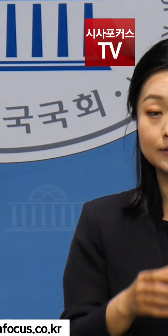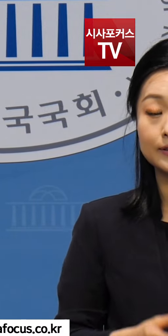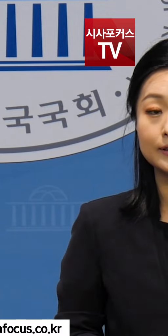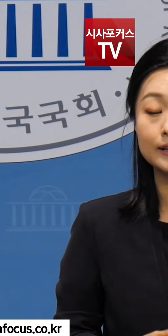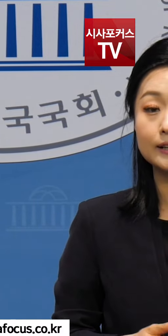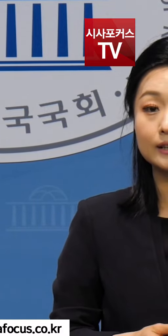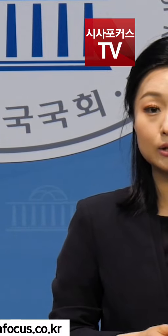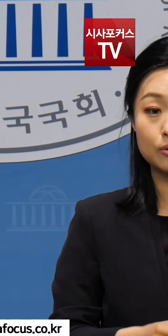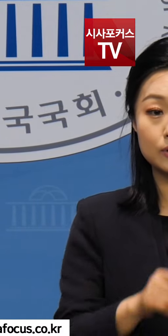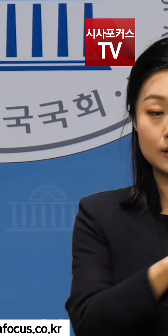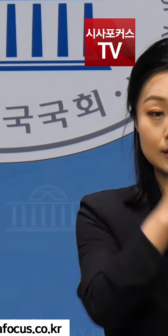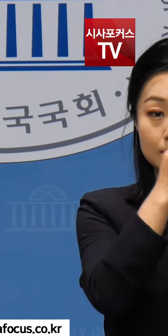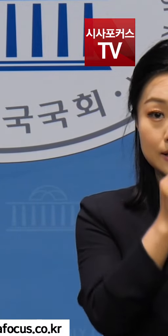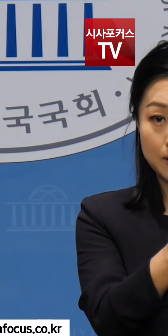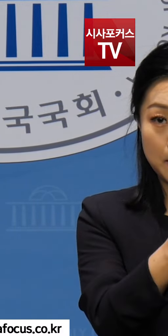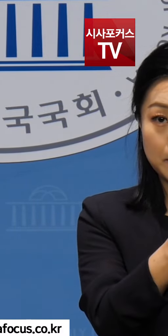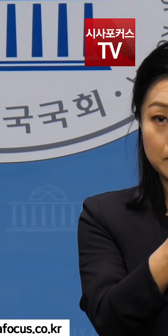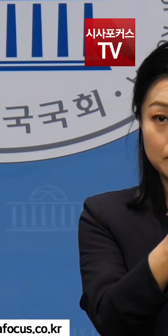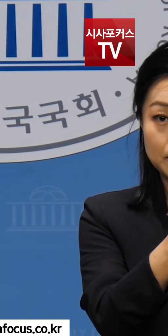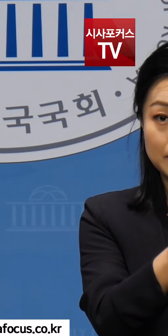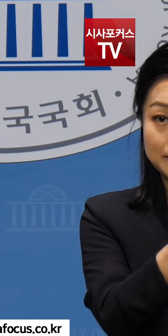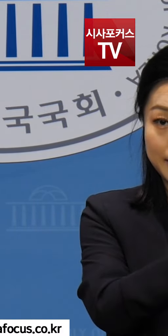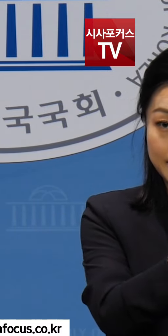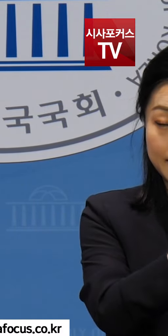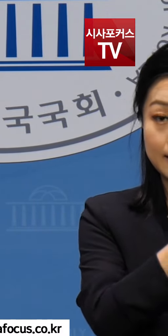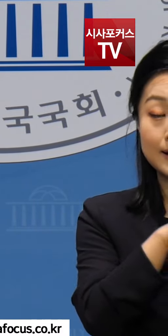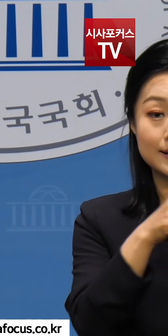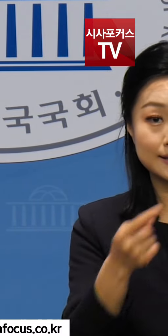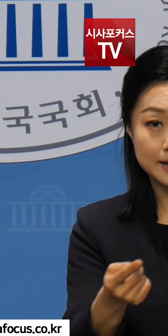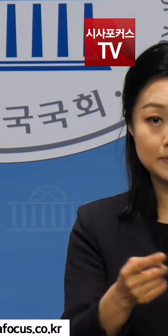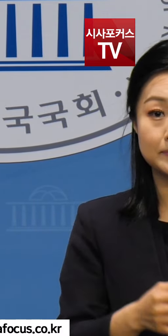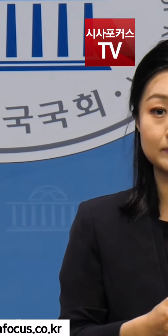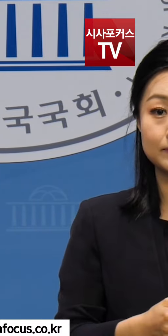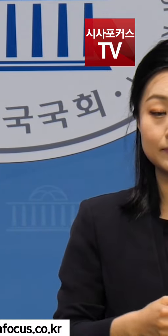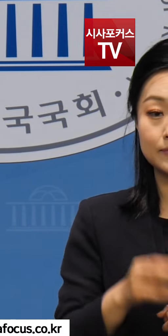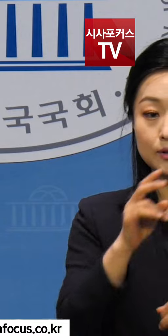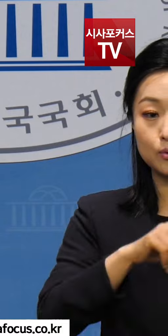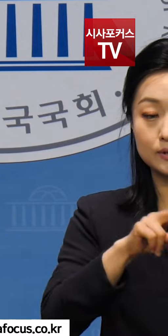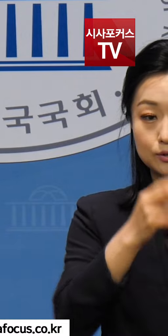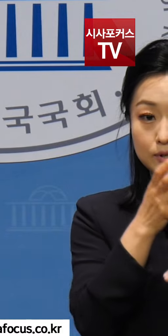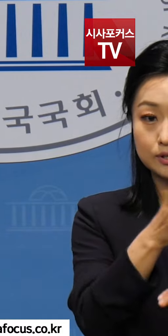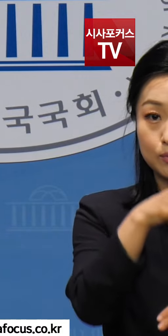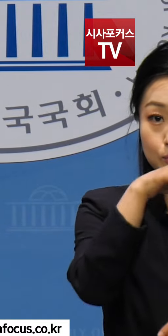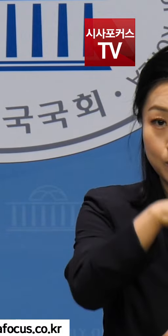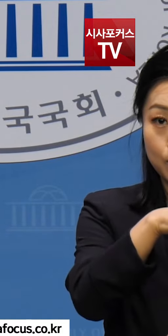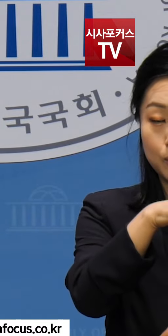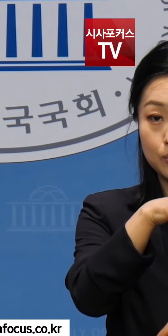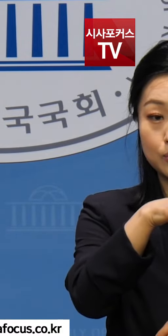대통령이 특검 방탄에 더해 경찰과 공수처 또한 진상규명을 막는